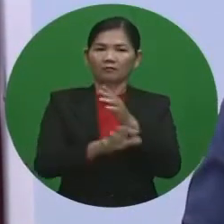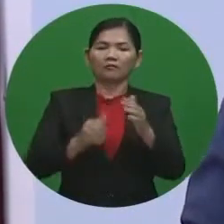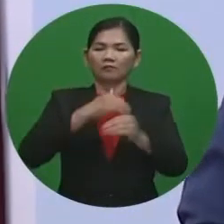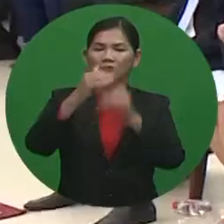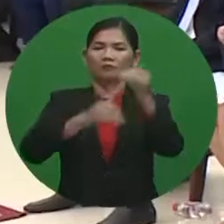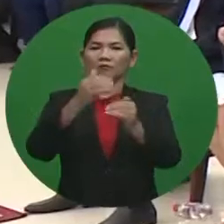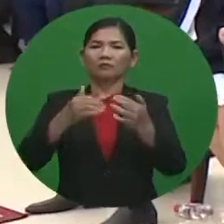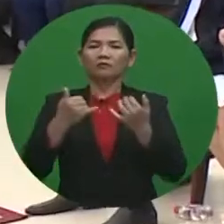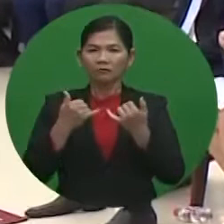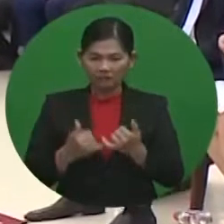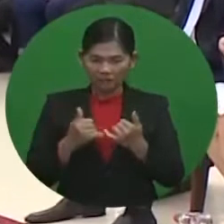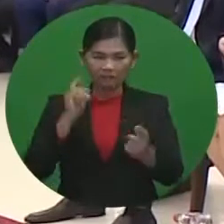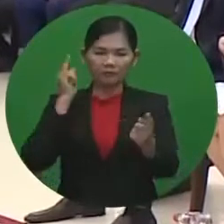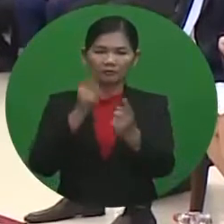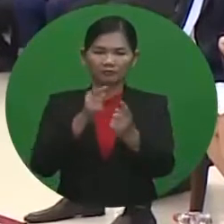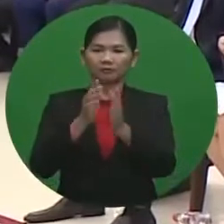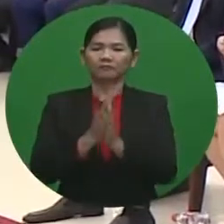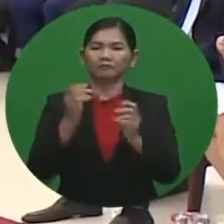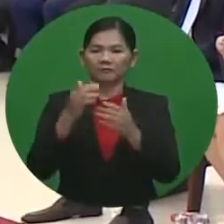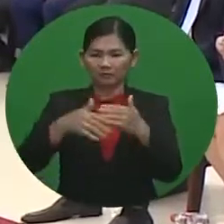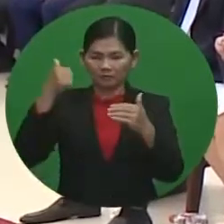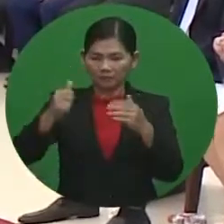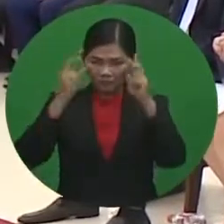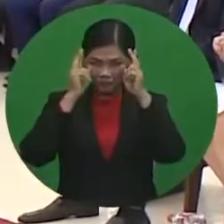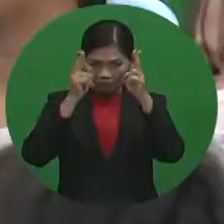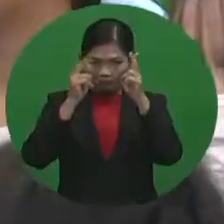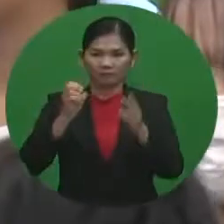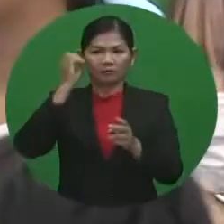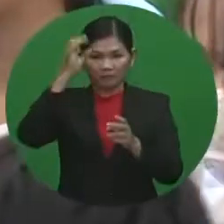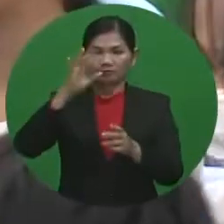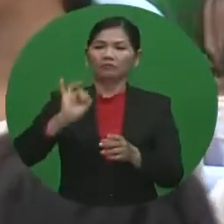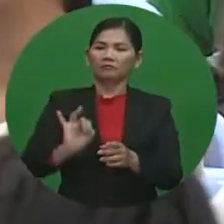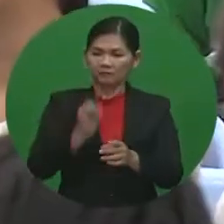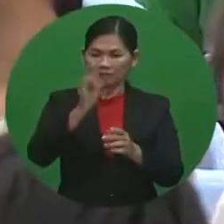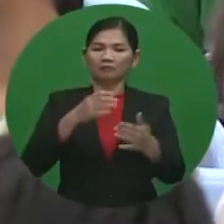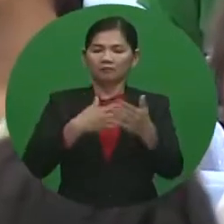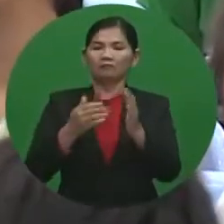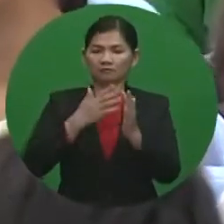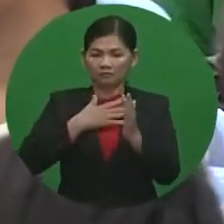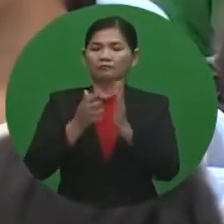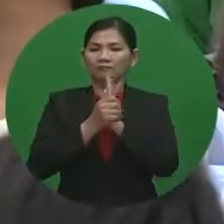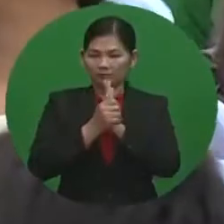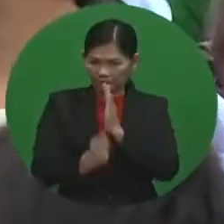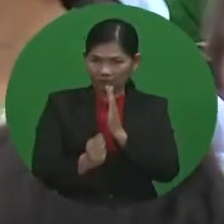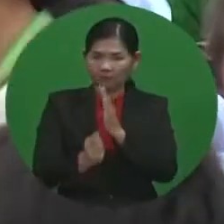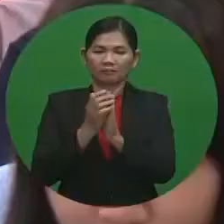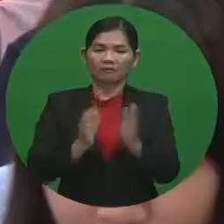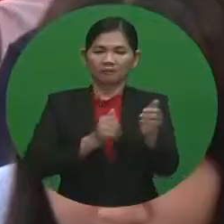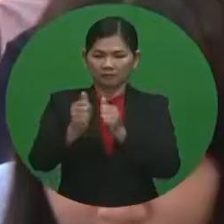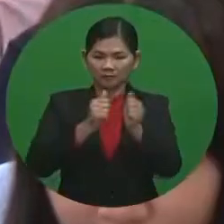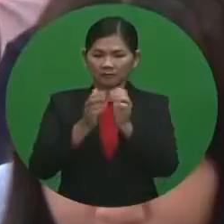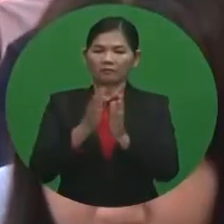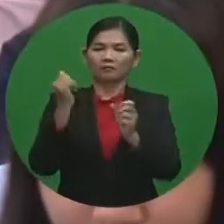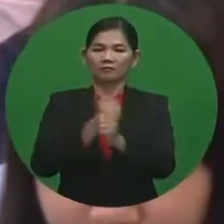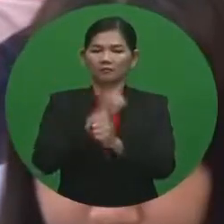តបន្ទាប់សម្ដៅធ្វើយ៉ាងណាពង្រឹងគុណភាពអប់រំអ្នកចេះគឺជាប់ដោយពឹងលើសមត្ថភាពខ្លួនដើម្បីប្រកួតប្រជែង